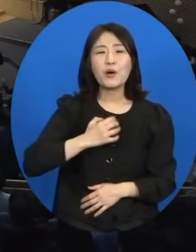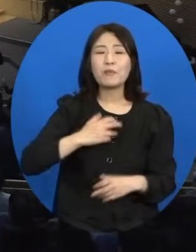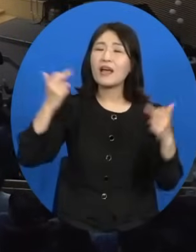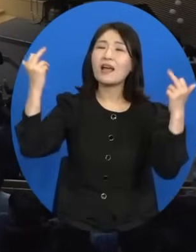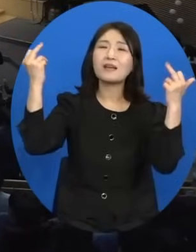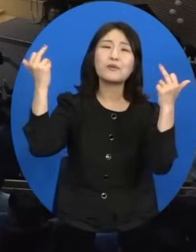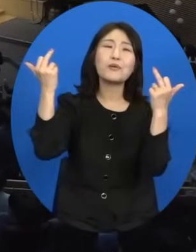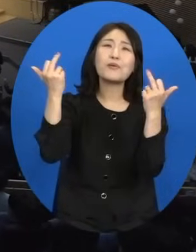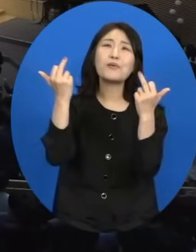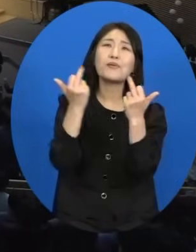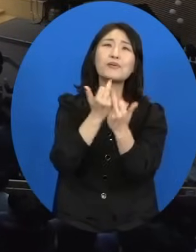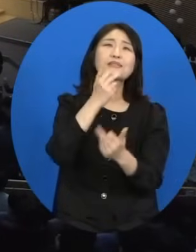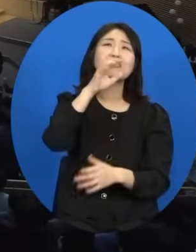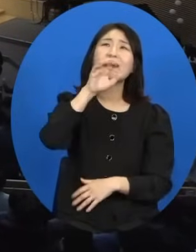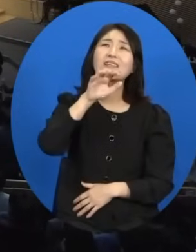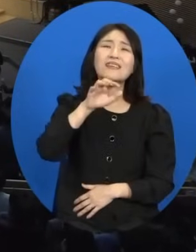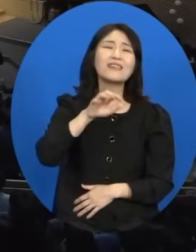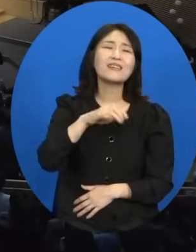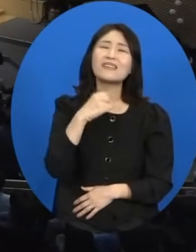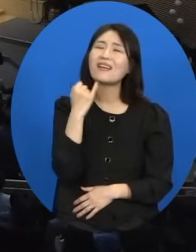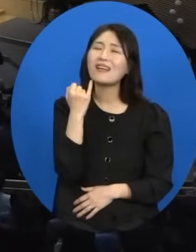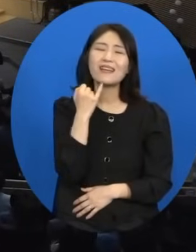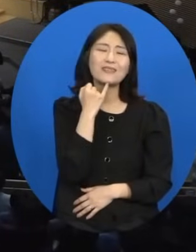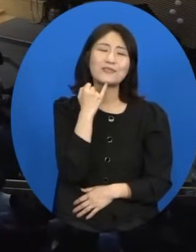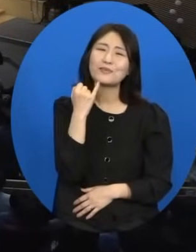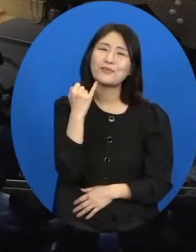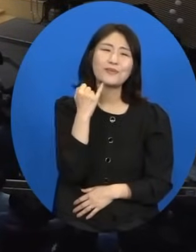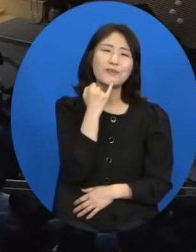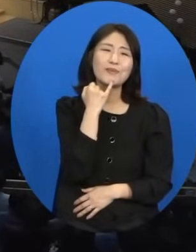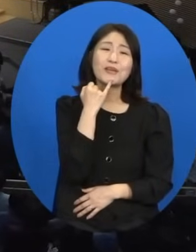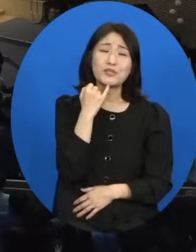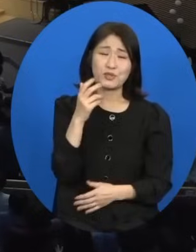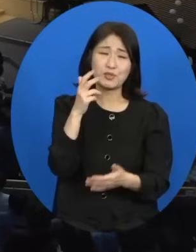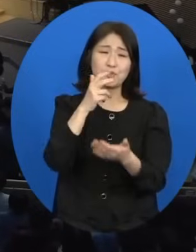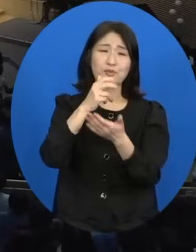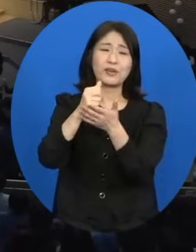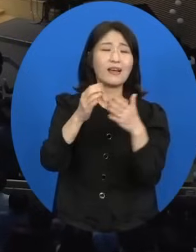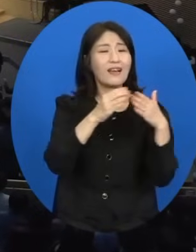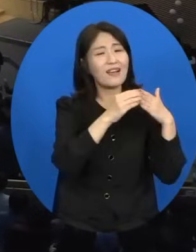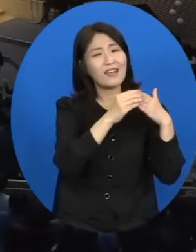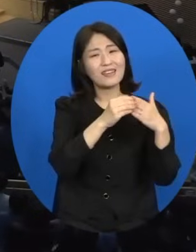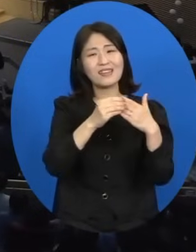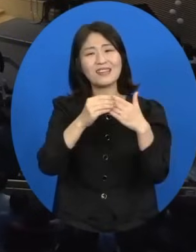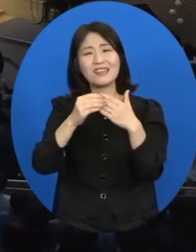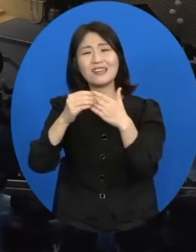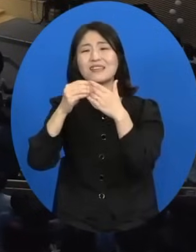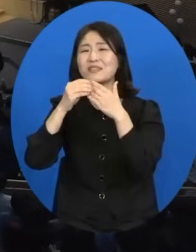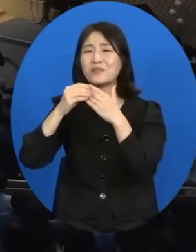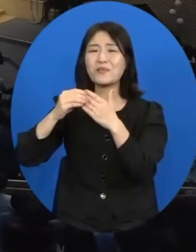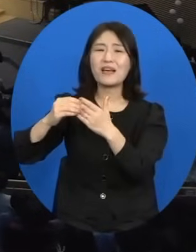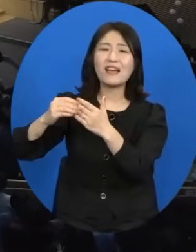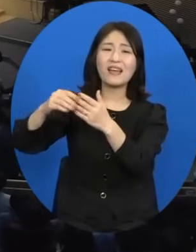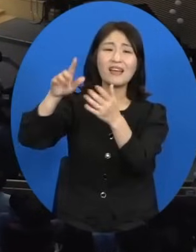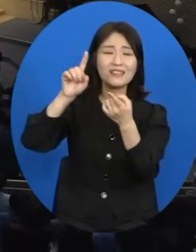범한 골짝이 나도 주가